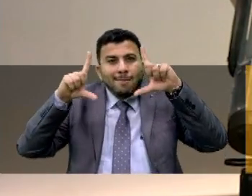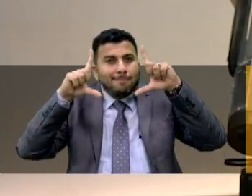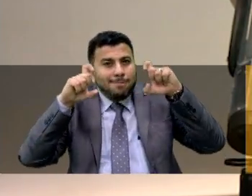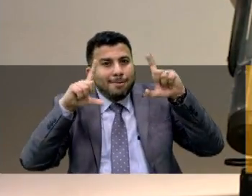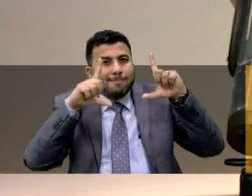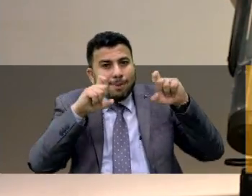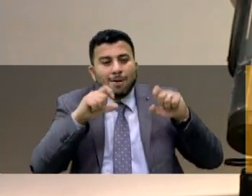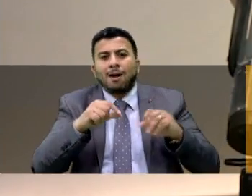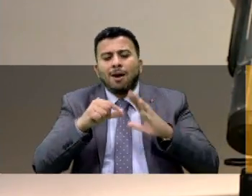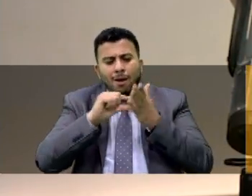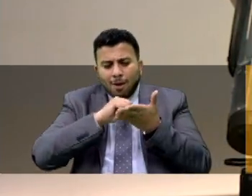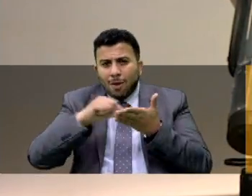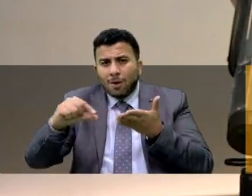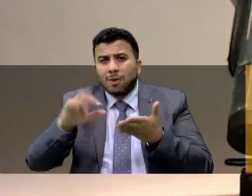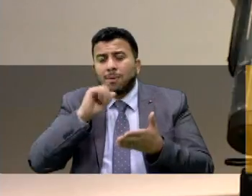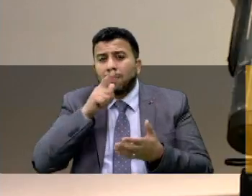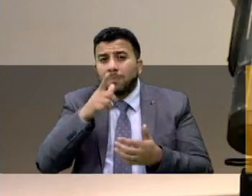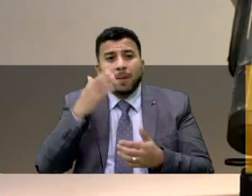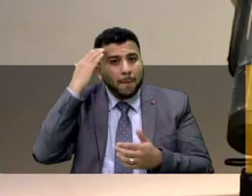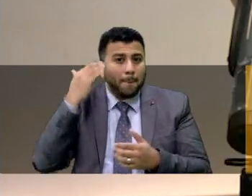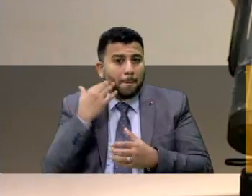وأعطاني العنوان، قال لي ابعث لبنتي،